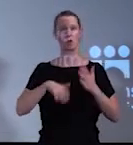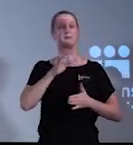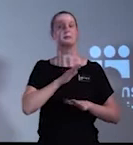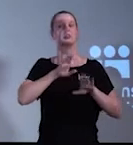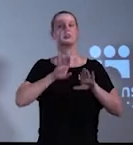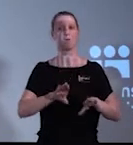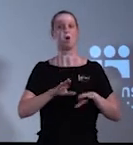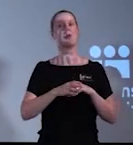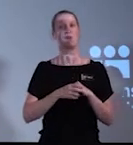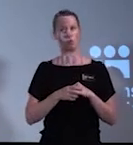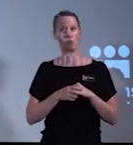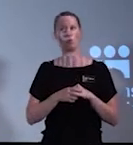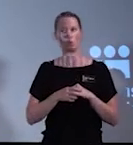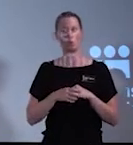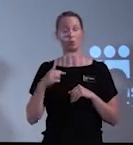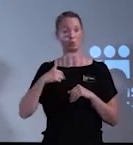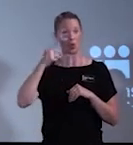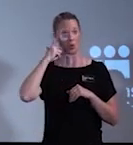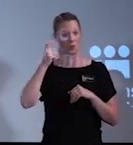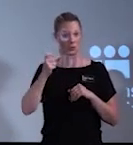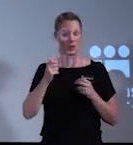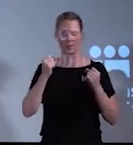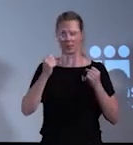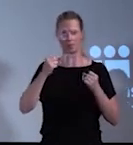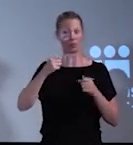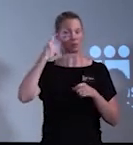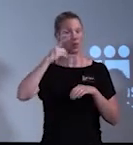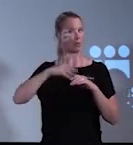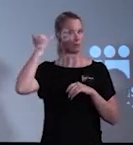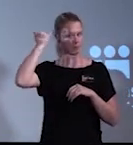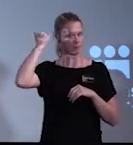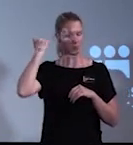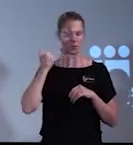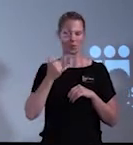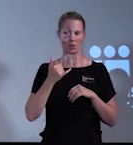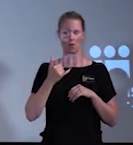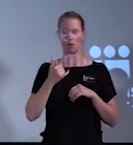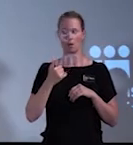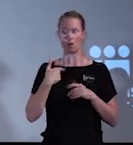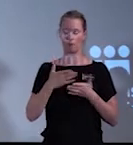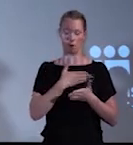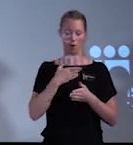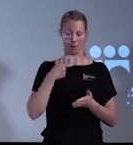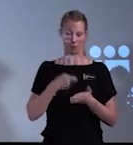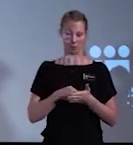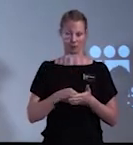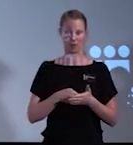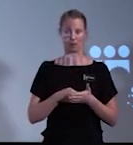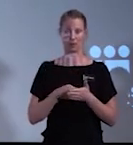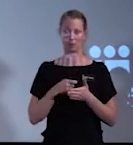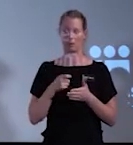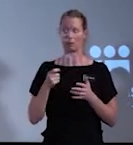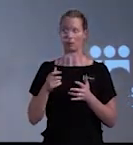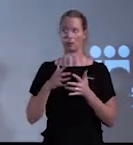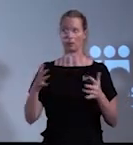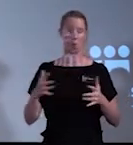kvar. Och det tror jag också är väldigt viktigt att ha med sig. Det var sånt som människor sa till mig innan jag beslöt mig för att göra detta, efter den här